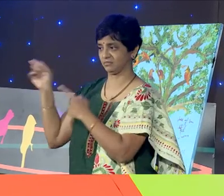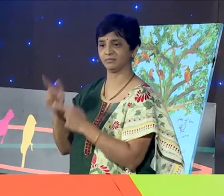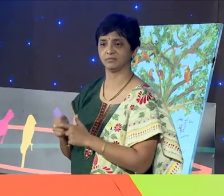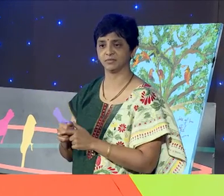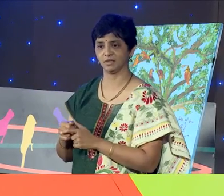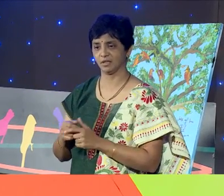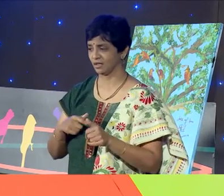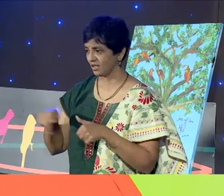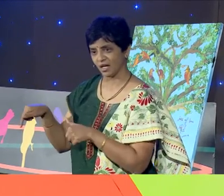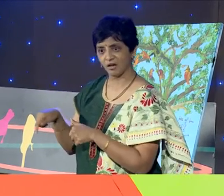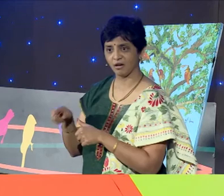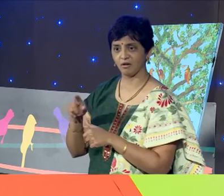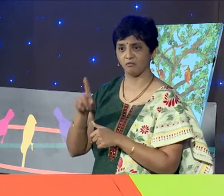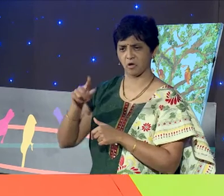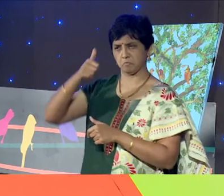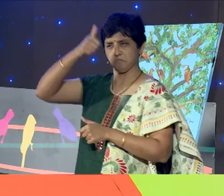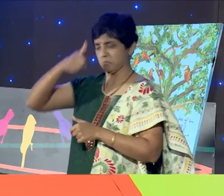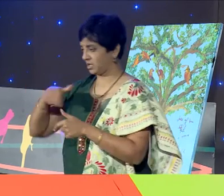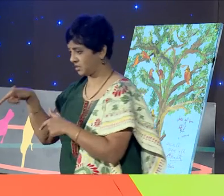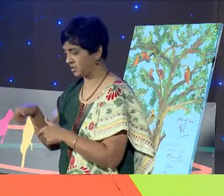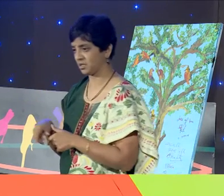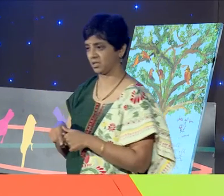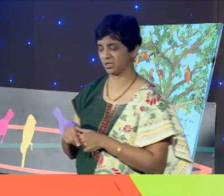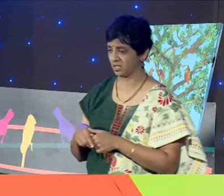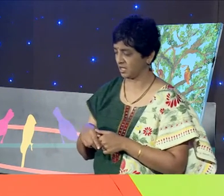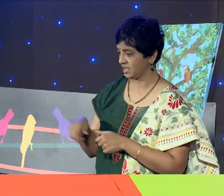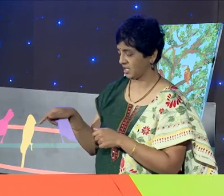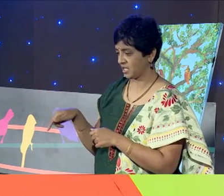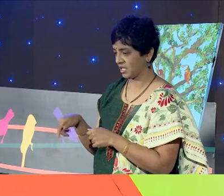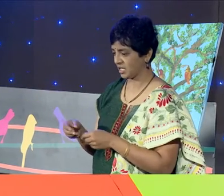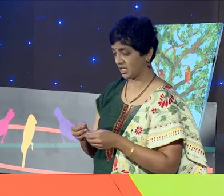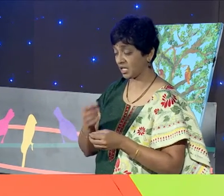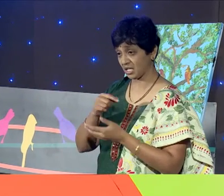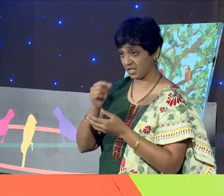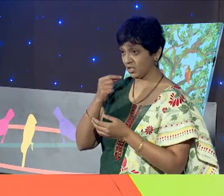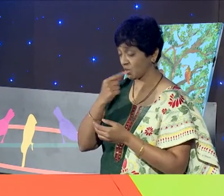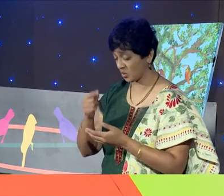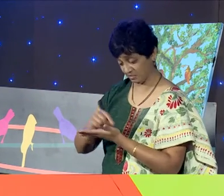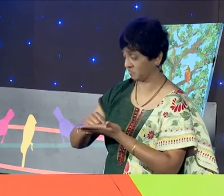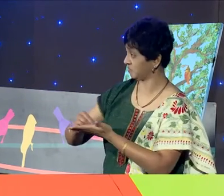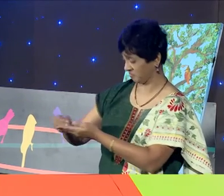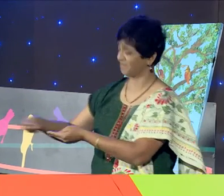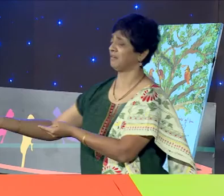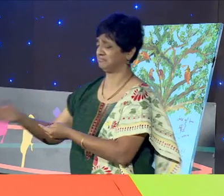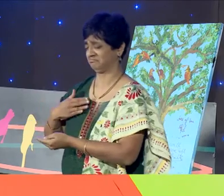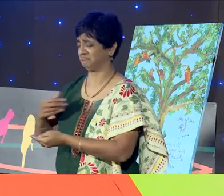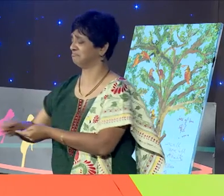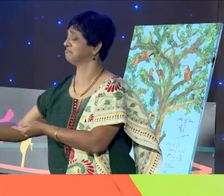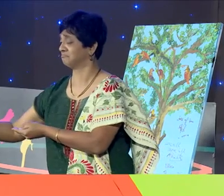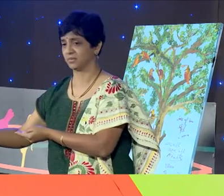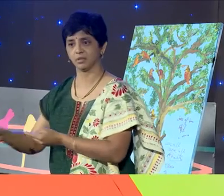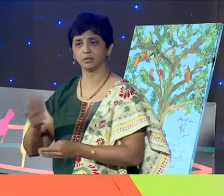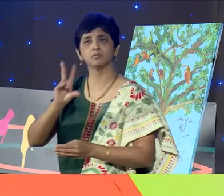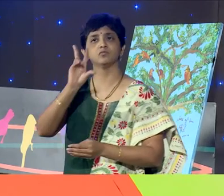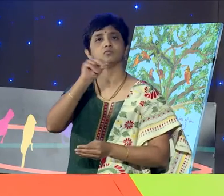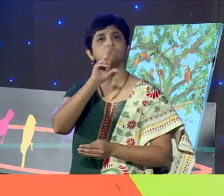बुलाया, मिस्टर भाटिया हमारे MD सर ने आपके लिए चेक रखा हुआ है, 51 लाख का चेक है, हम आए थे आपका एक भाड़े पे वर्कशॉप था,